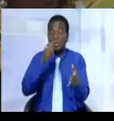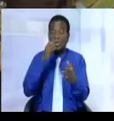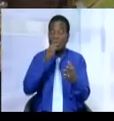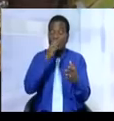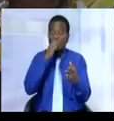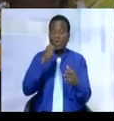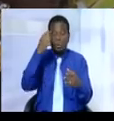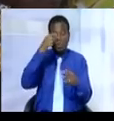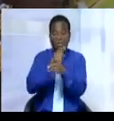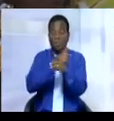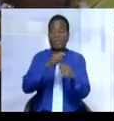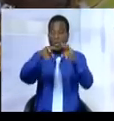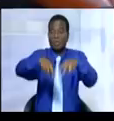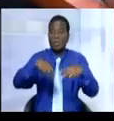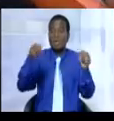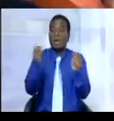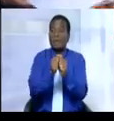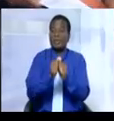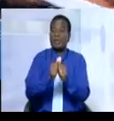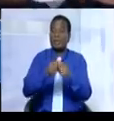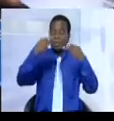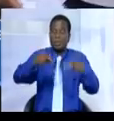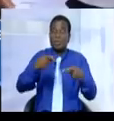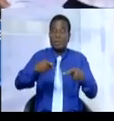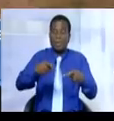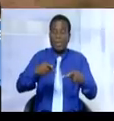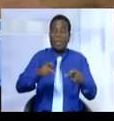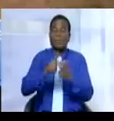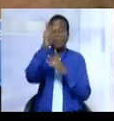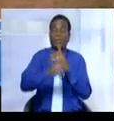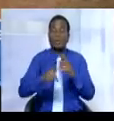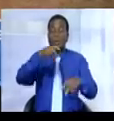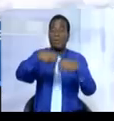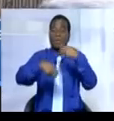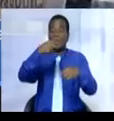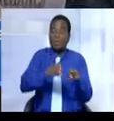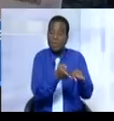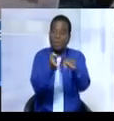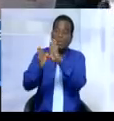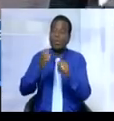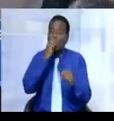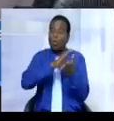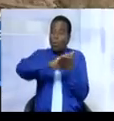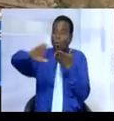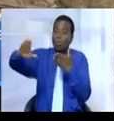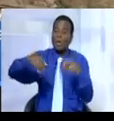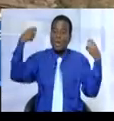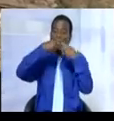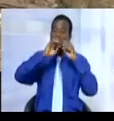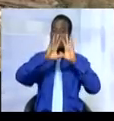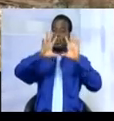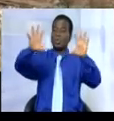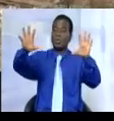développement de l'agriculture. Avec le présent projet, les problèmes de route, d'eau potable et